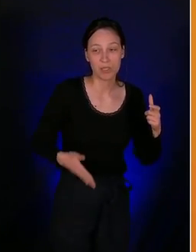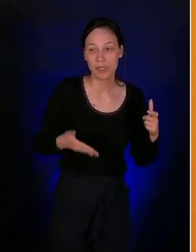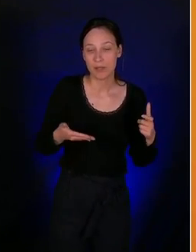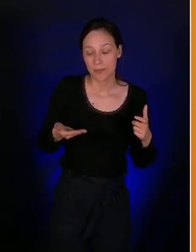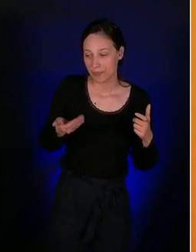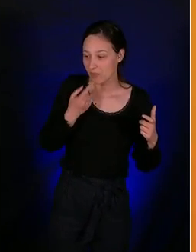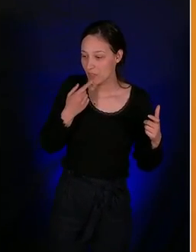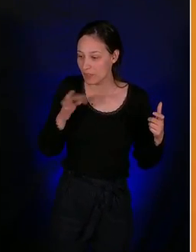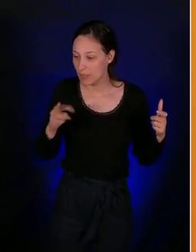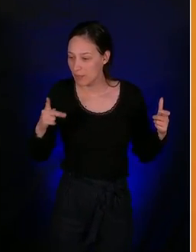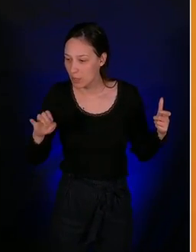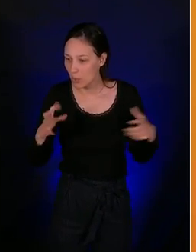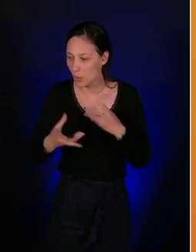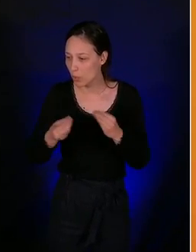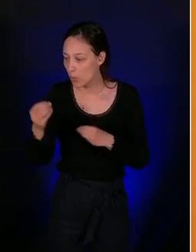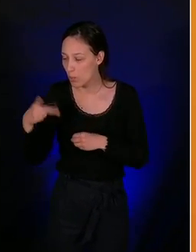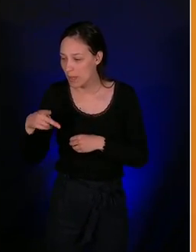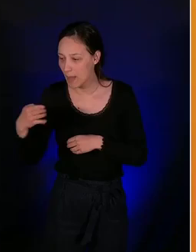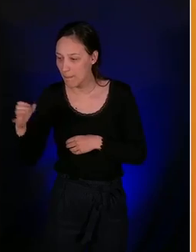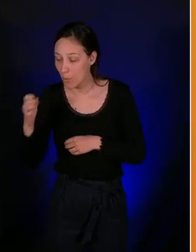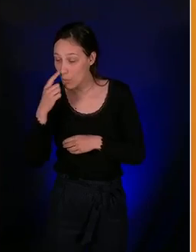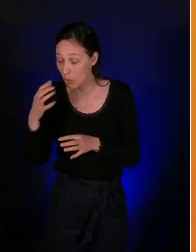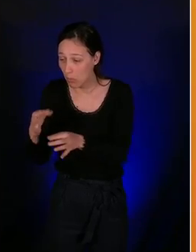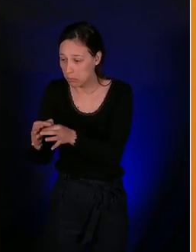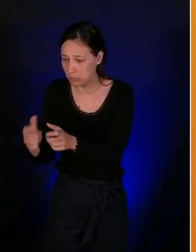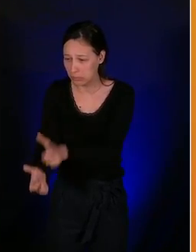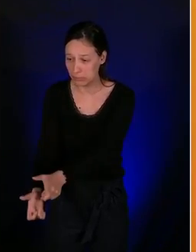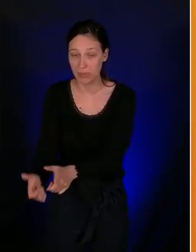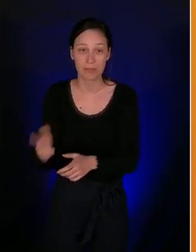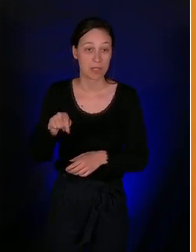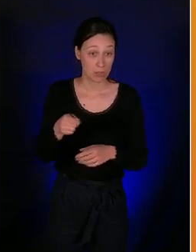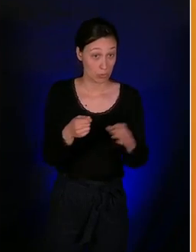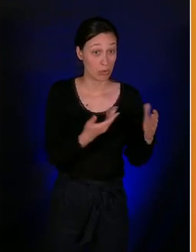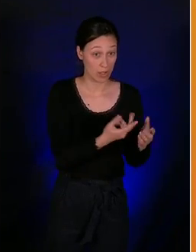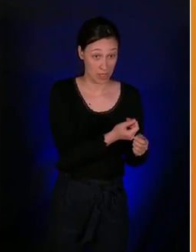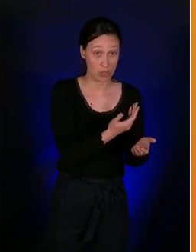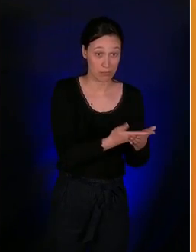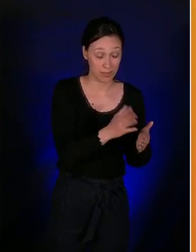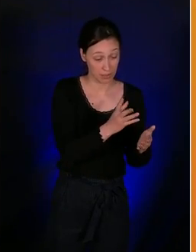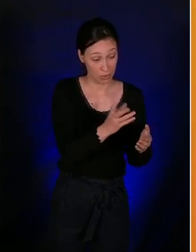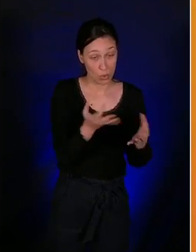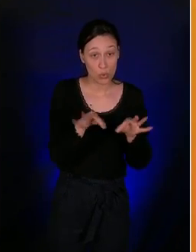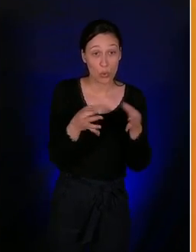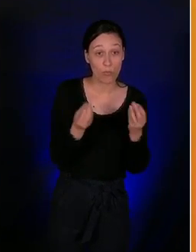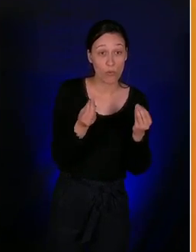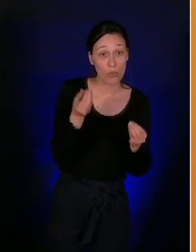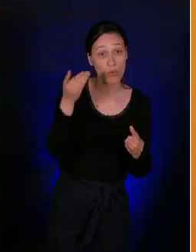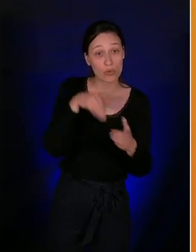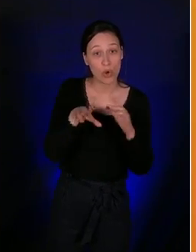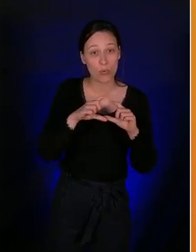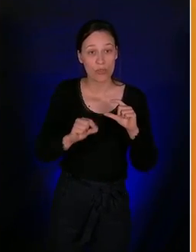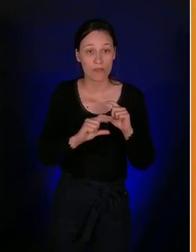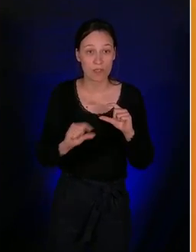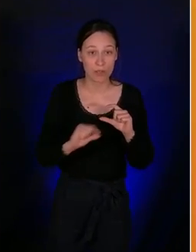Et bien sûr, on en retrouve une partie dans les dividendes. Les plafonds d'emploi aussi, bien entendu, qui génèrent des